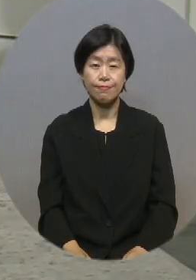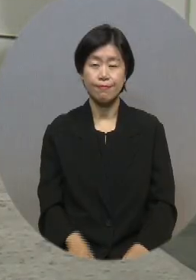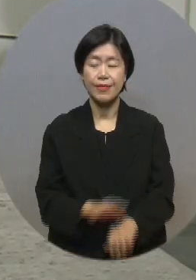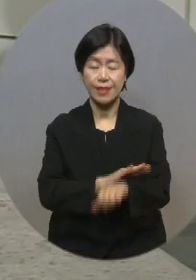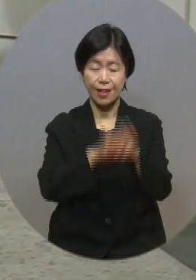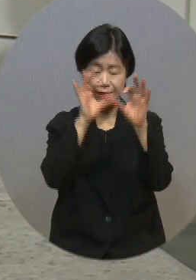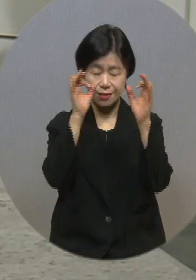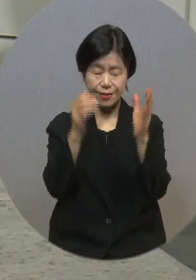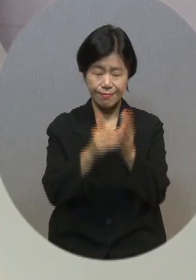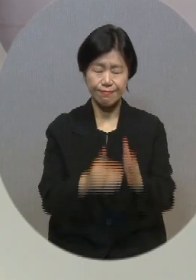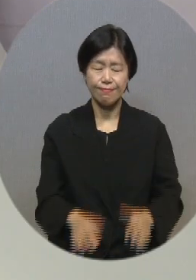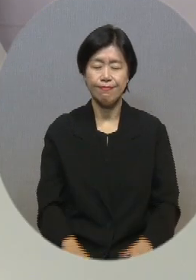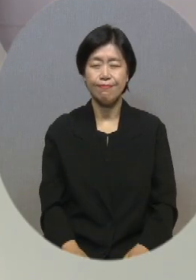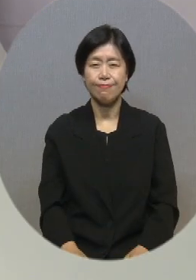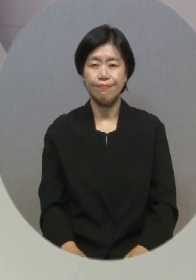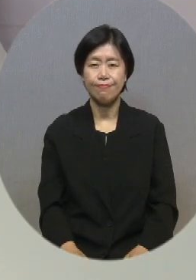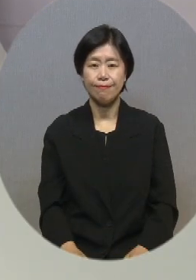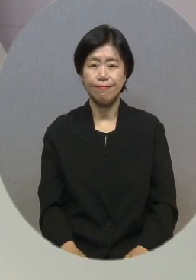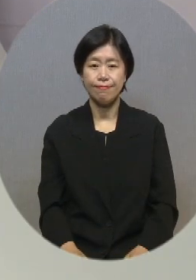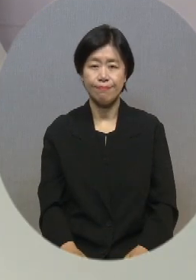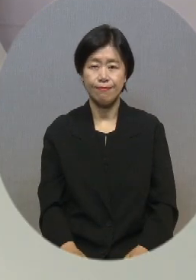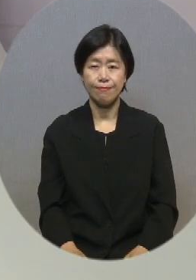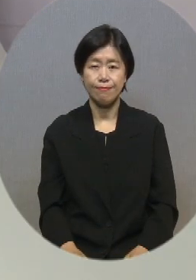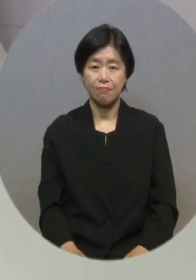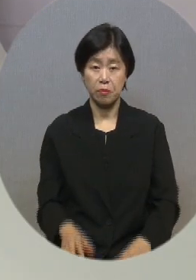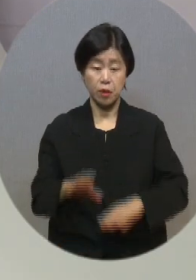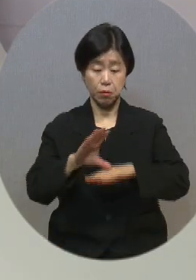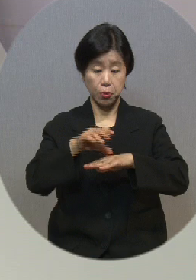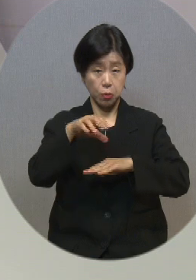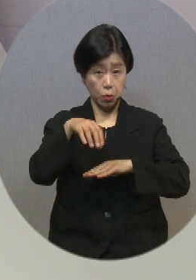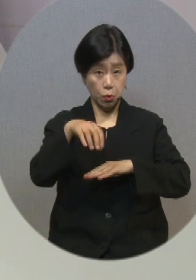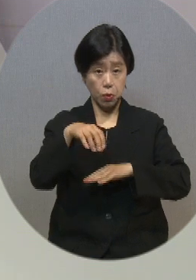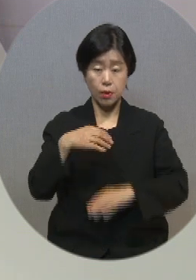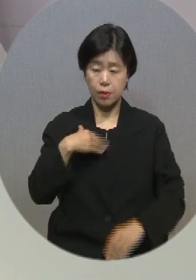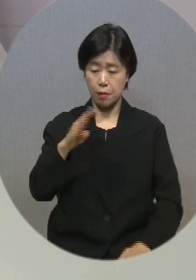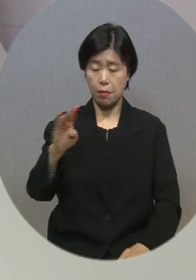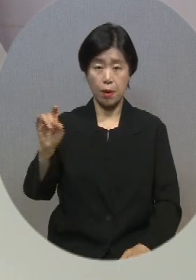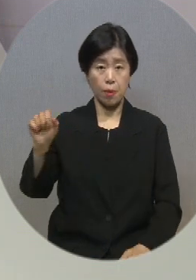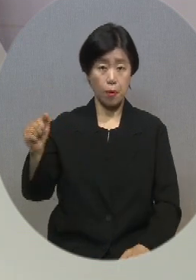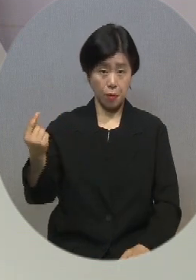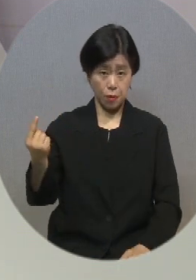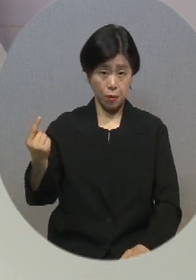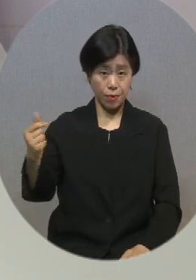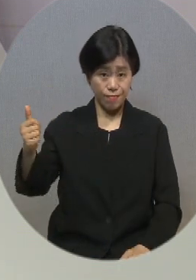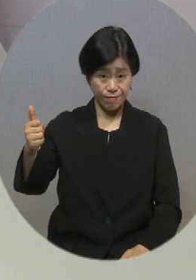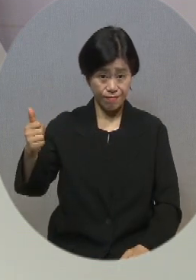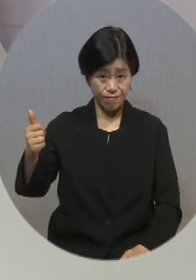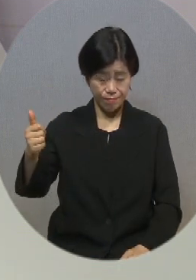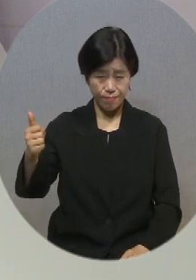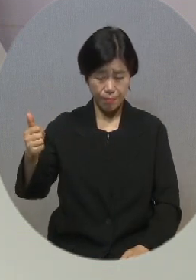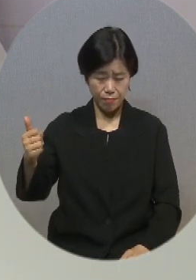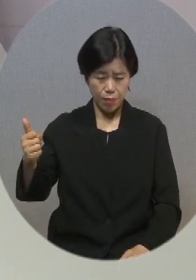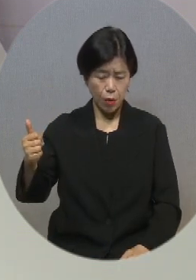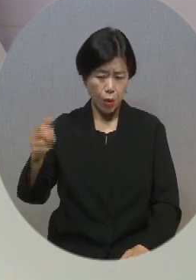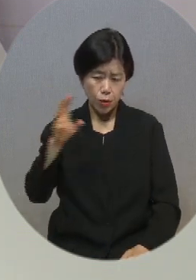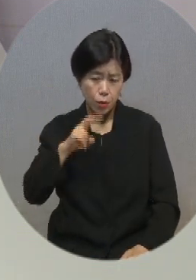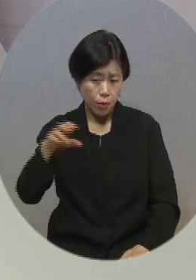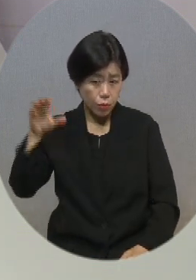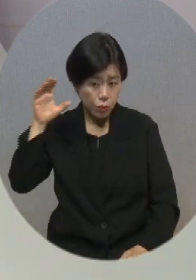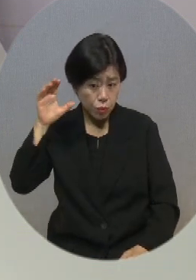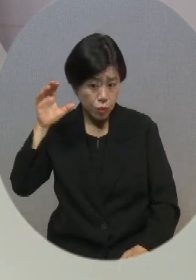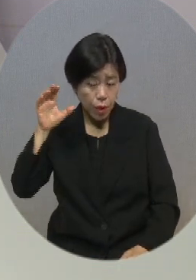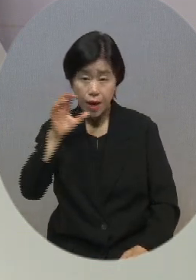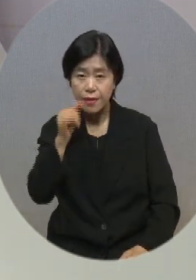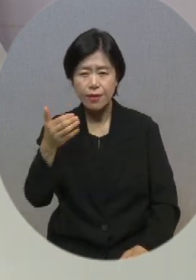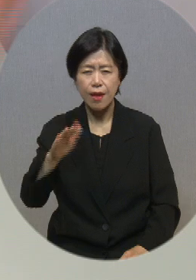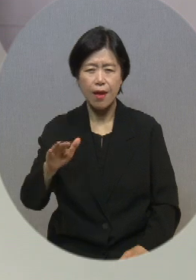들었습니다. 네, 저는 이제 방송에서 늘 그 배우 선생이 부르던 거를 듣다가 네. 여자분이